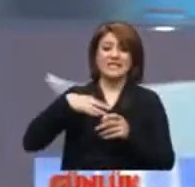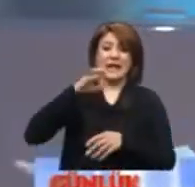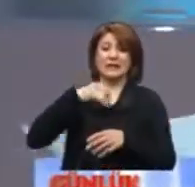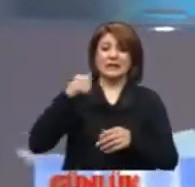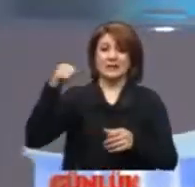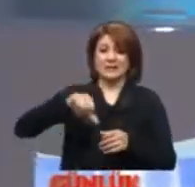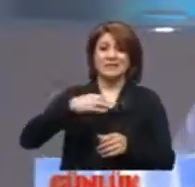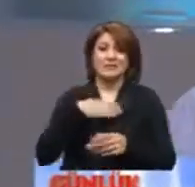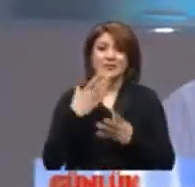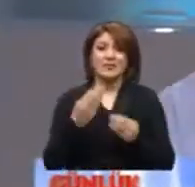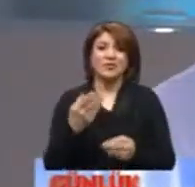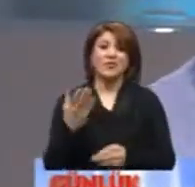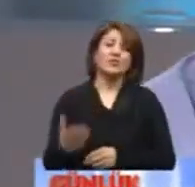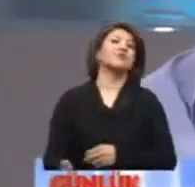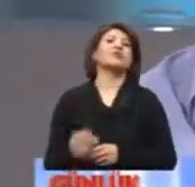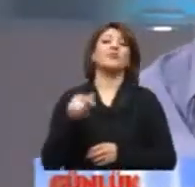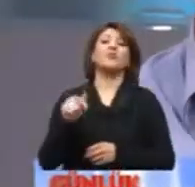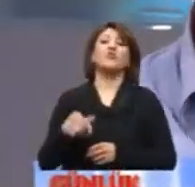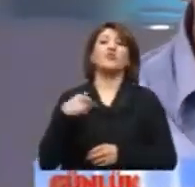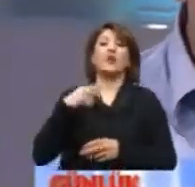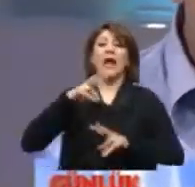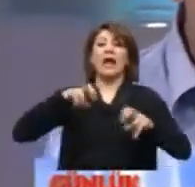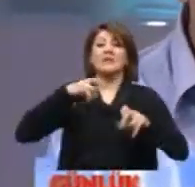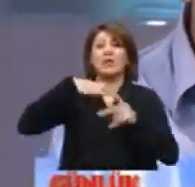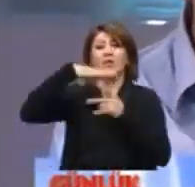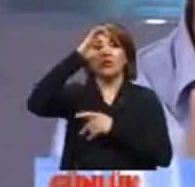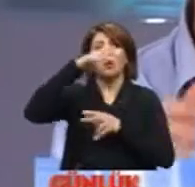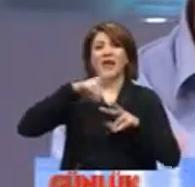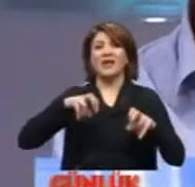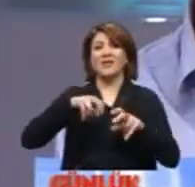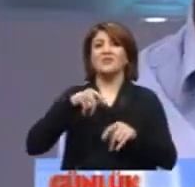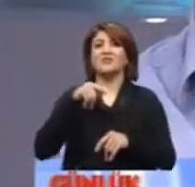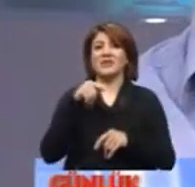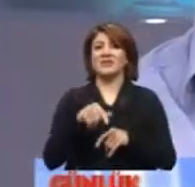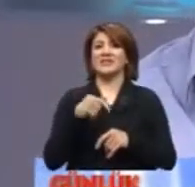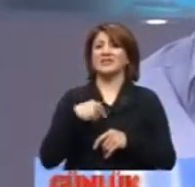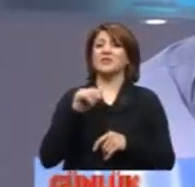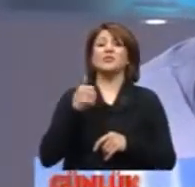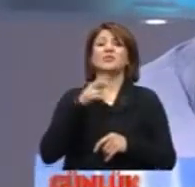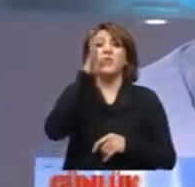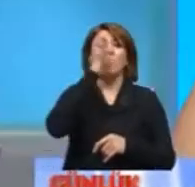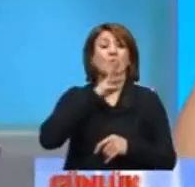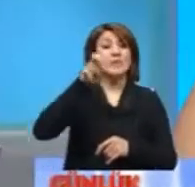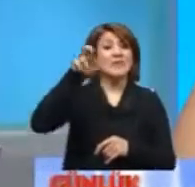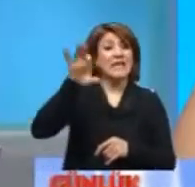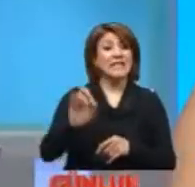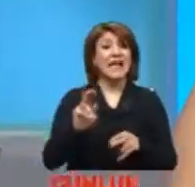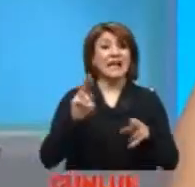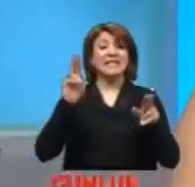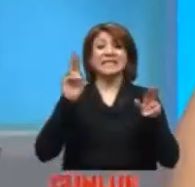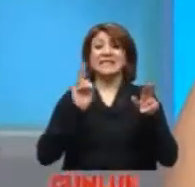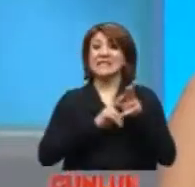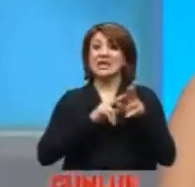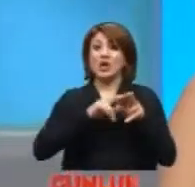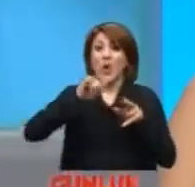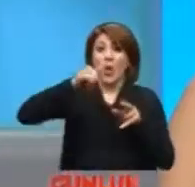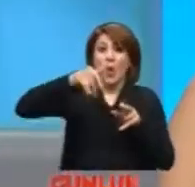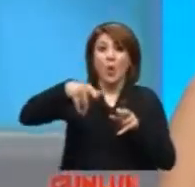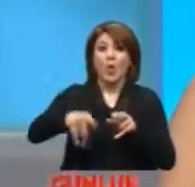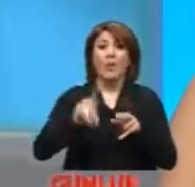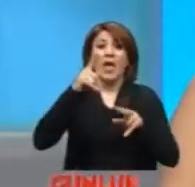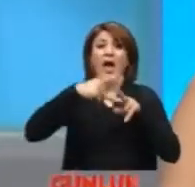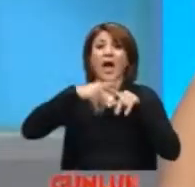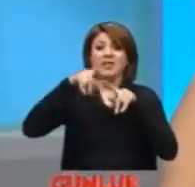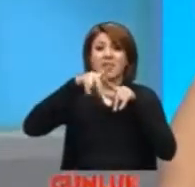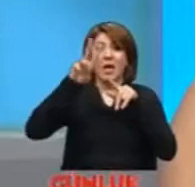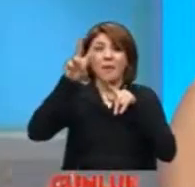yakışıyor. Yani bilim adamlarını, İsviçreli bilim adamlarını çok sallamayalım. Tamam. Peki bir de 480 kiloluk ATM çalınmış. Çalınan çalınana. Evet,